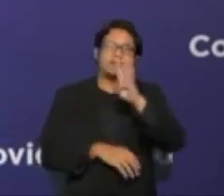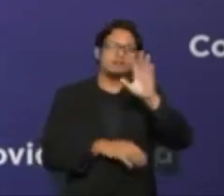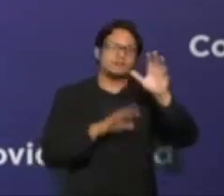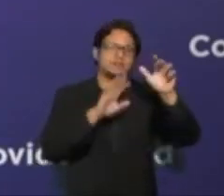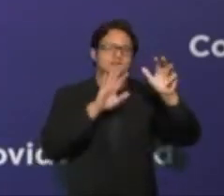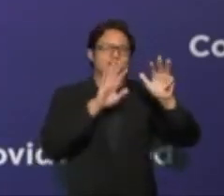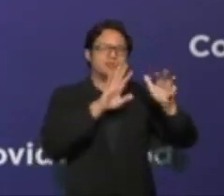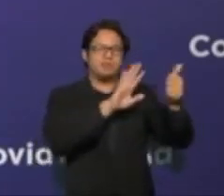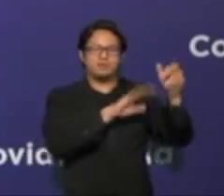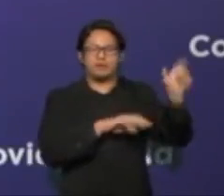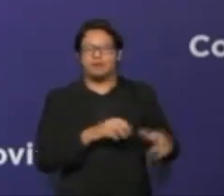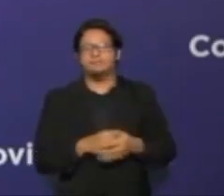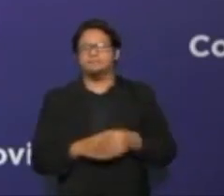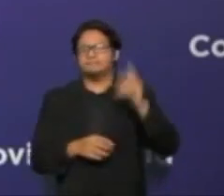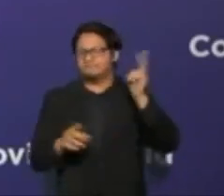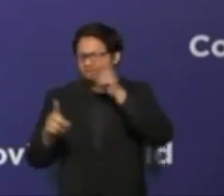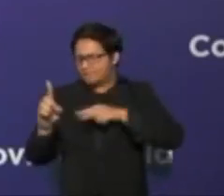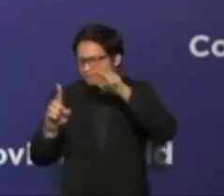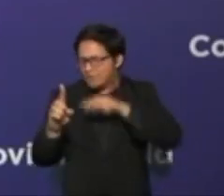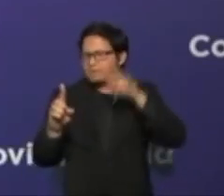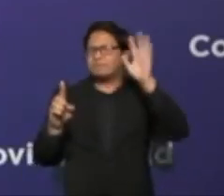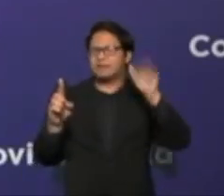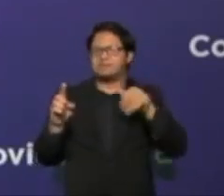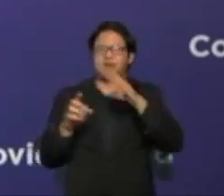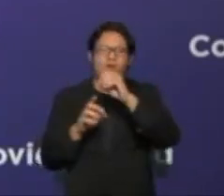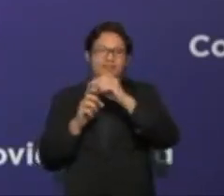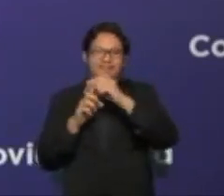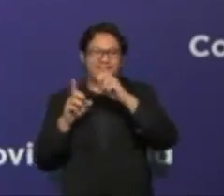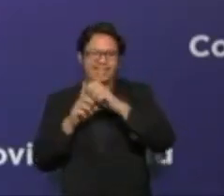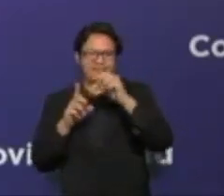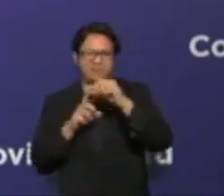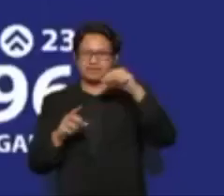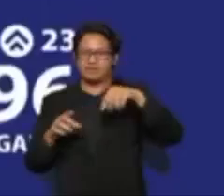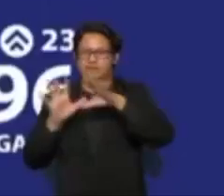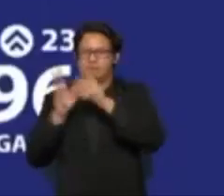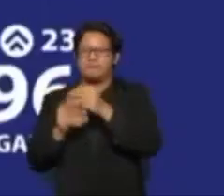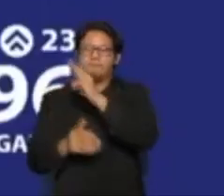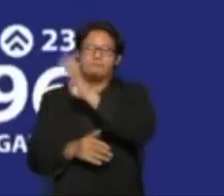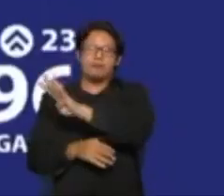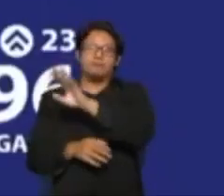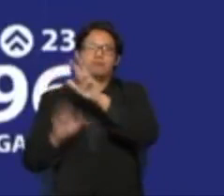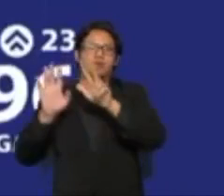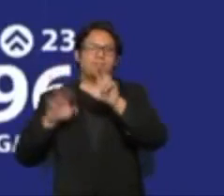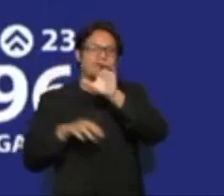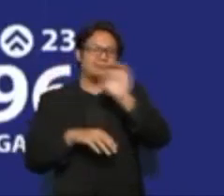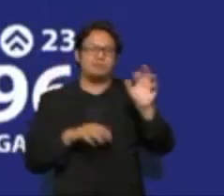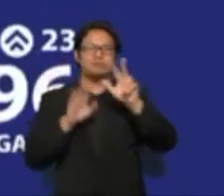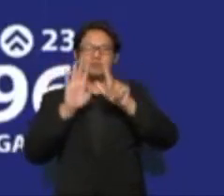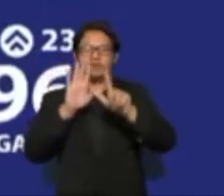kita masih melakukan pemantauan terhadap UTP yang saat ini jumlahnya 48.000